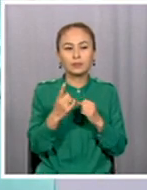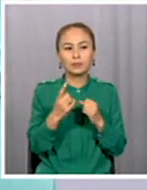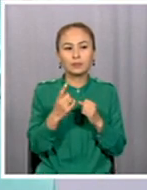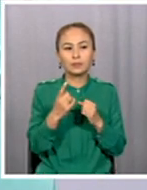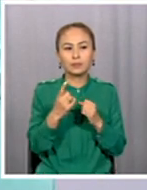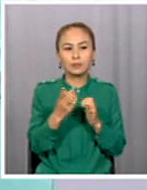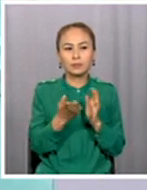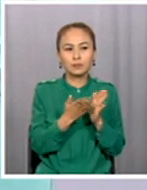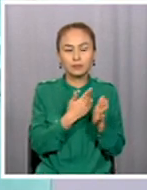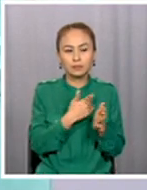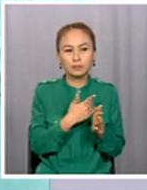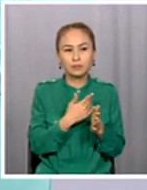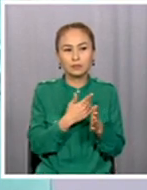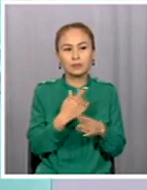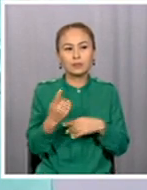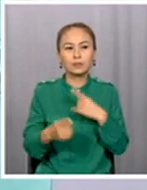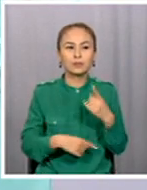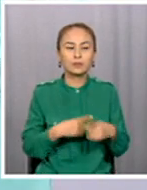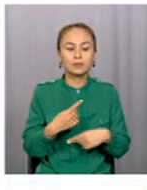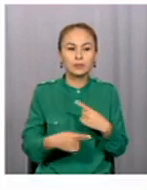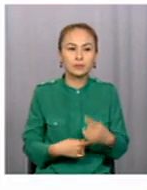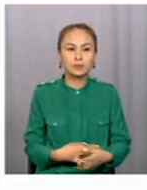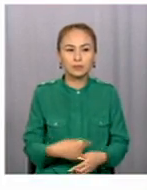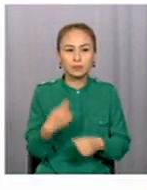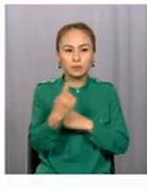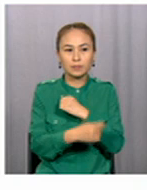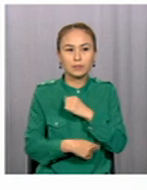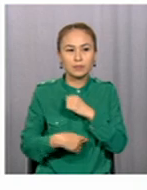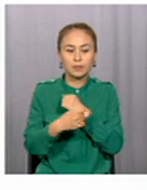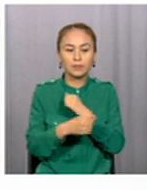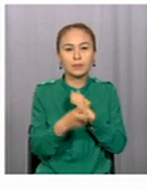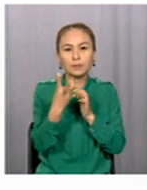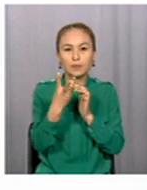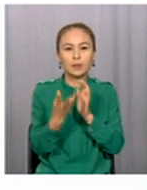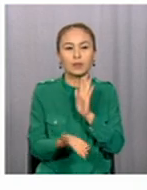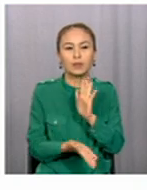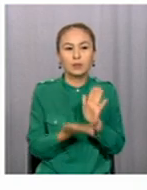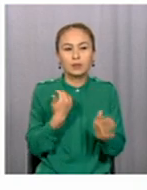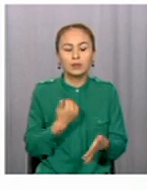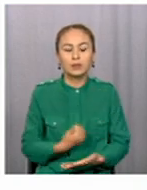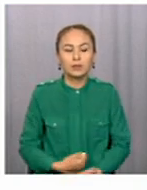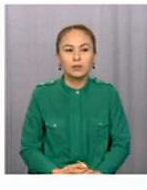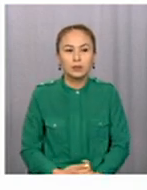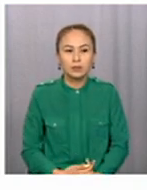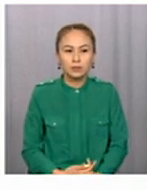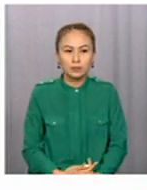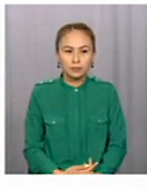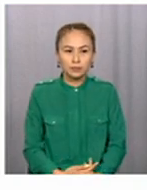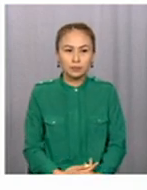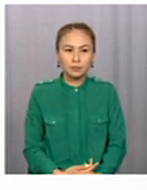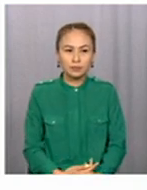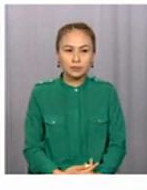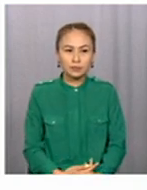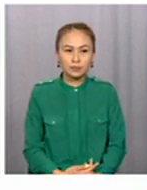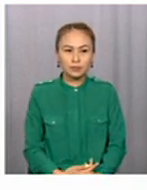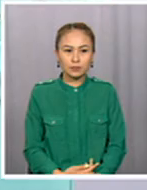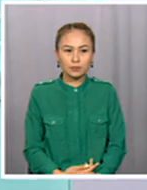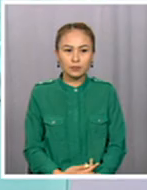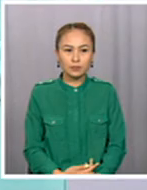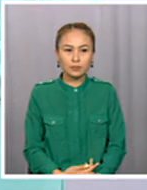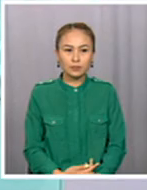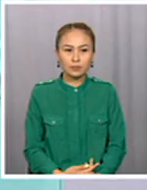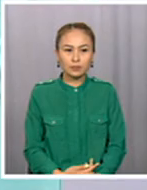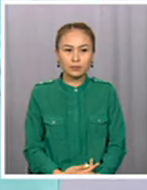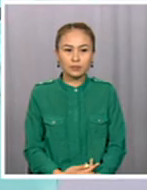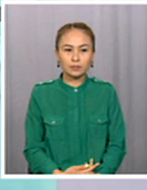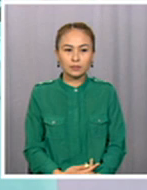аламыз. Келесі суретте мата. Мата сөзінің соңынан үш әріпті аламыз. Келесі